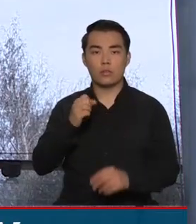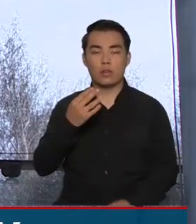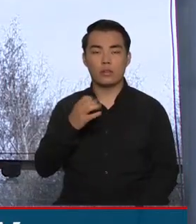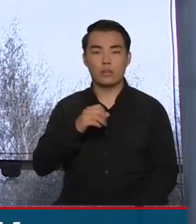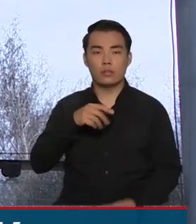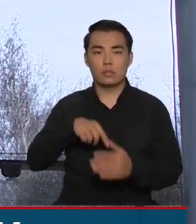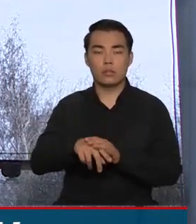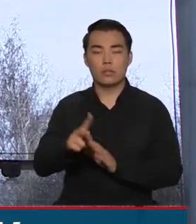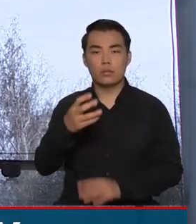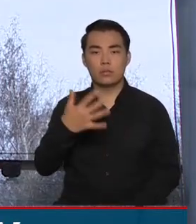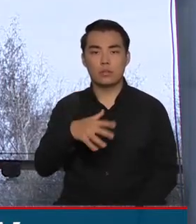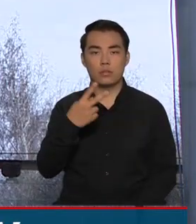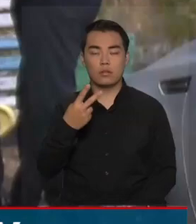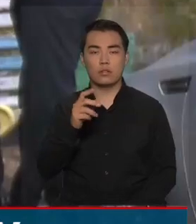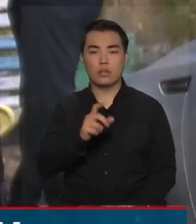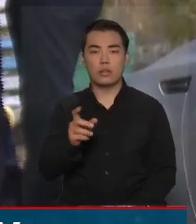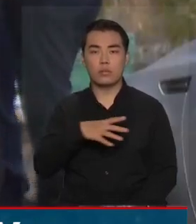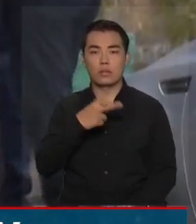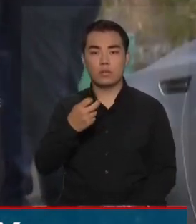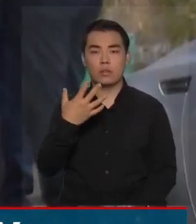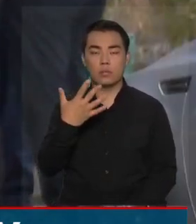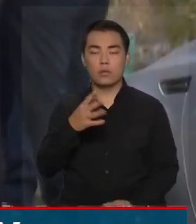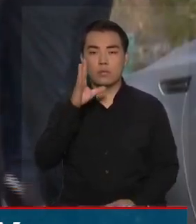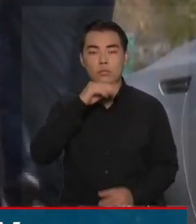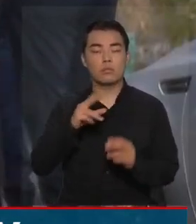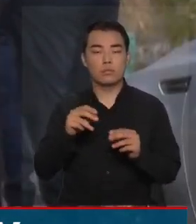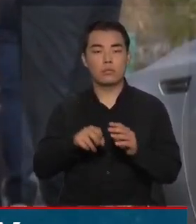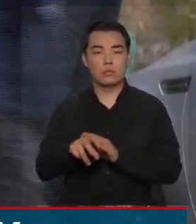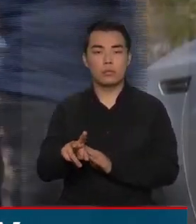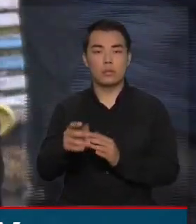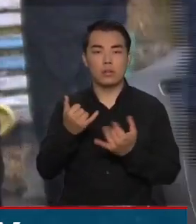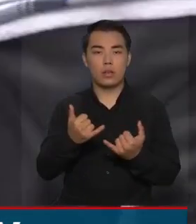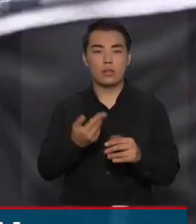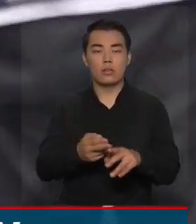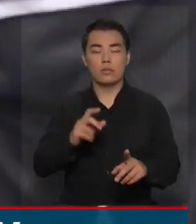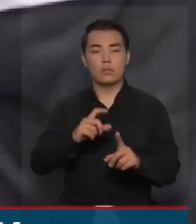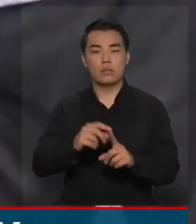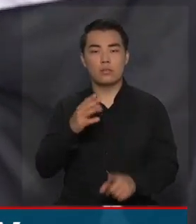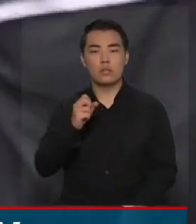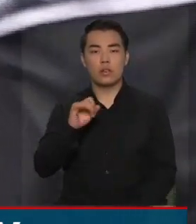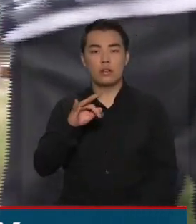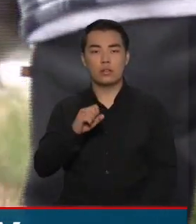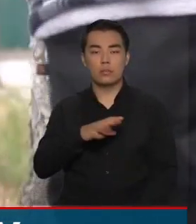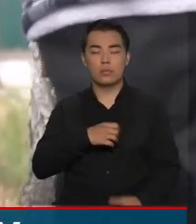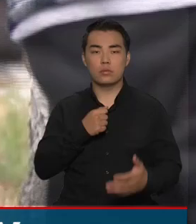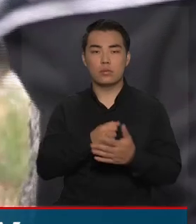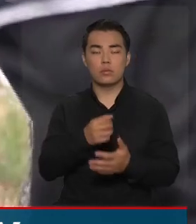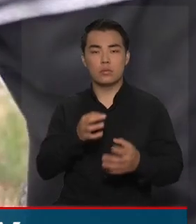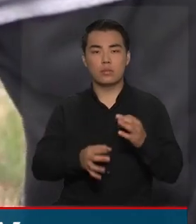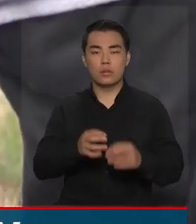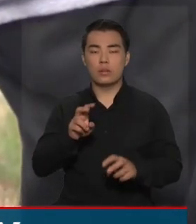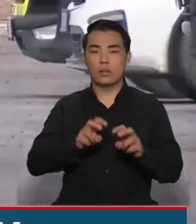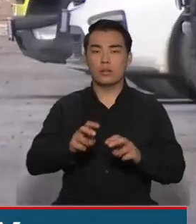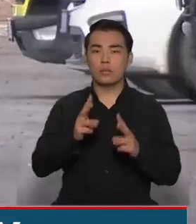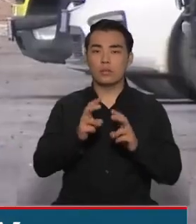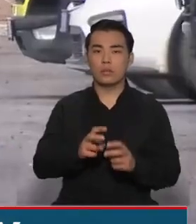человека. На поверхность выведены 205 шахтеров. По факту возгорания начато досудебное расследование по